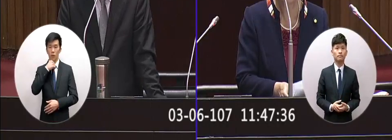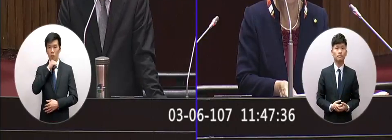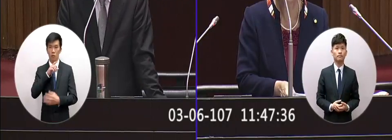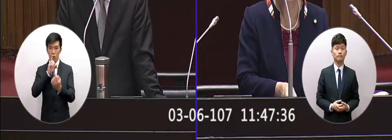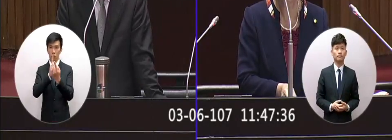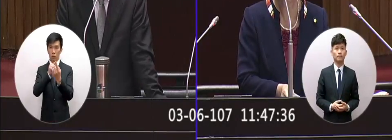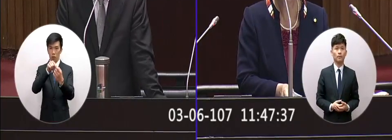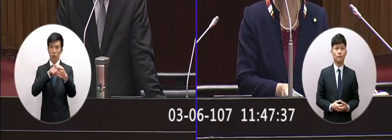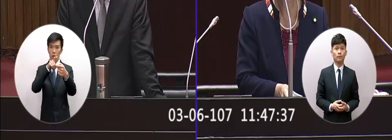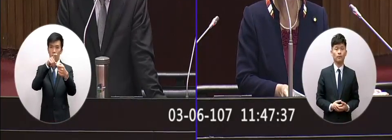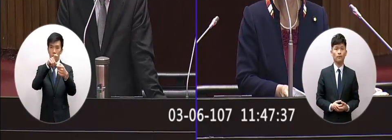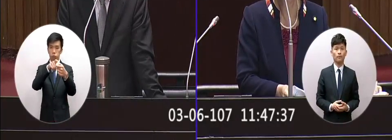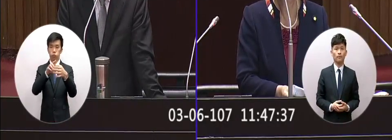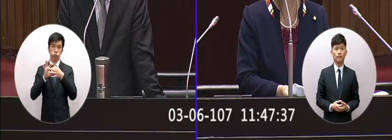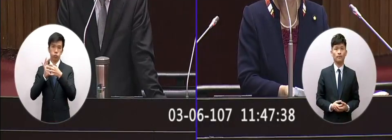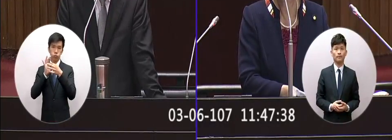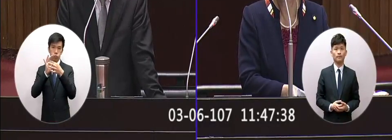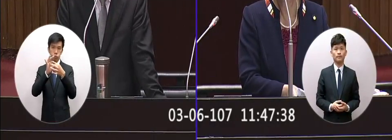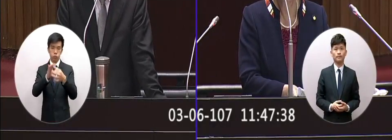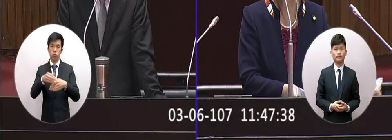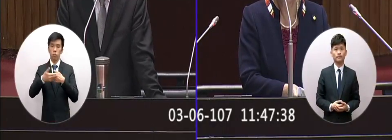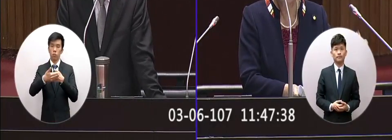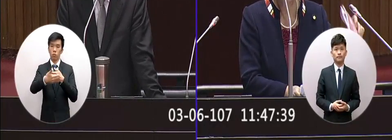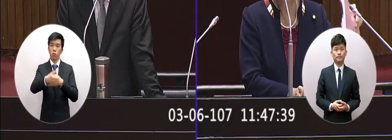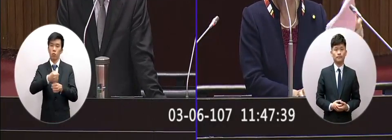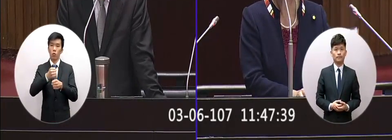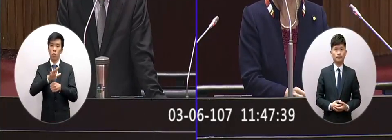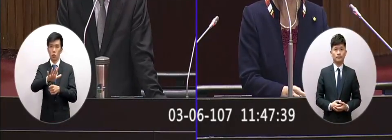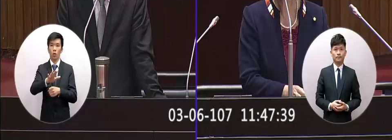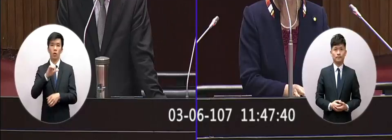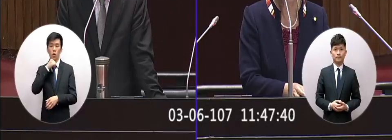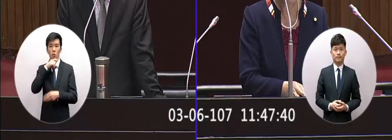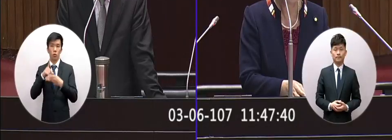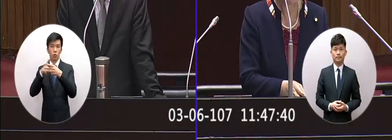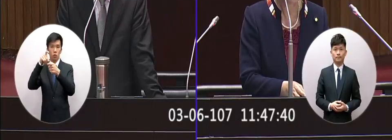向在精进、因为台湾是以人权立国、